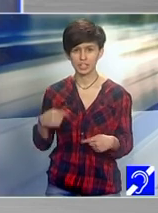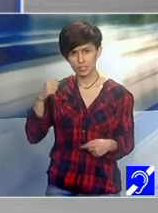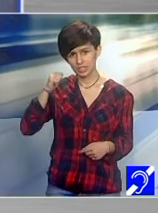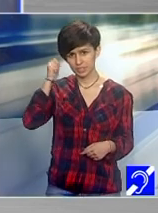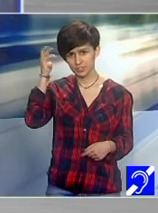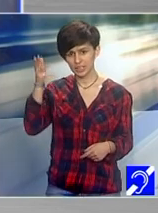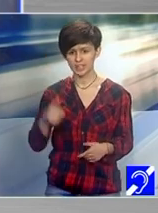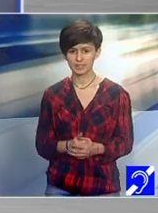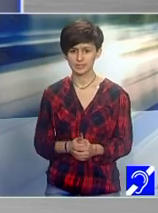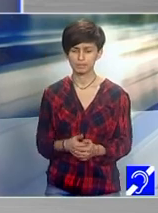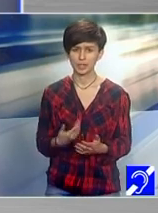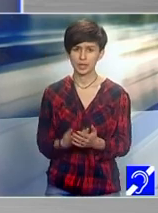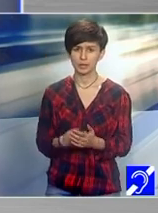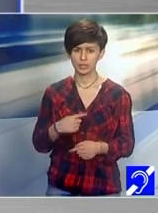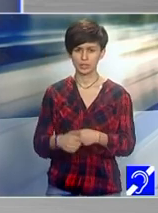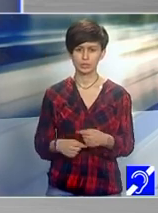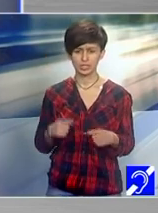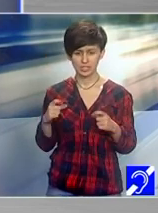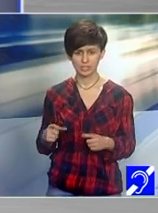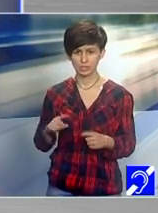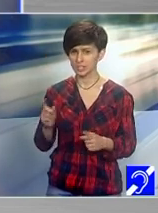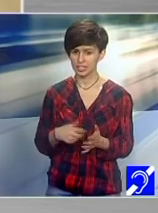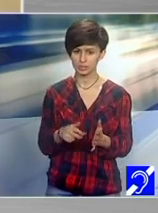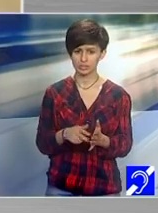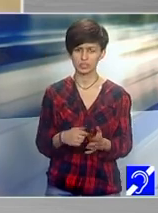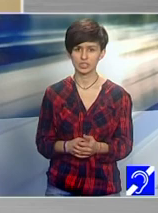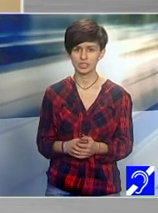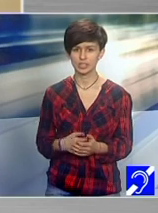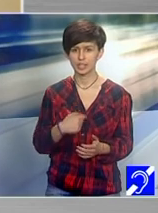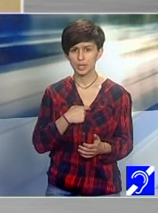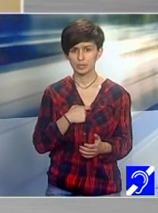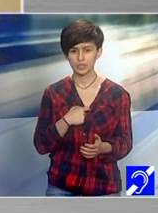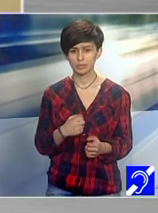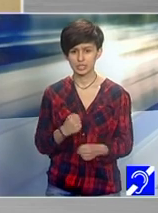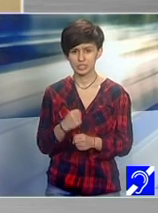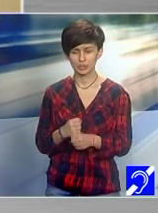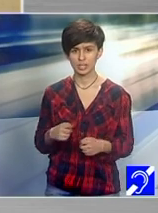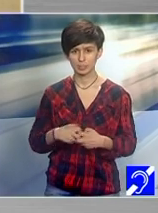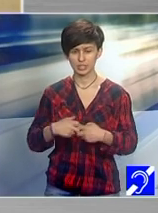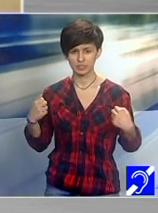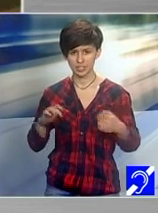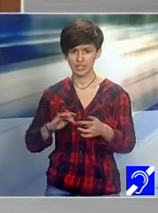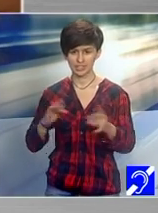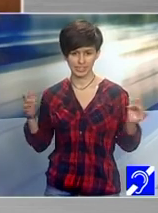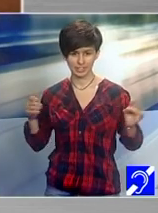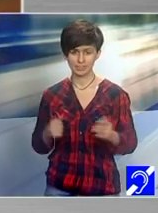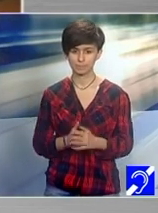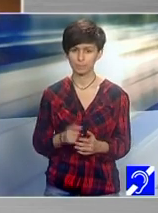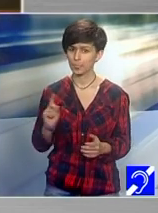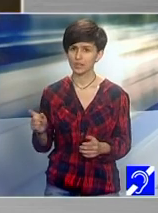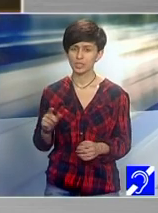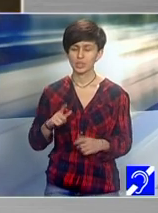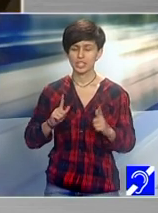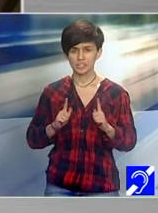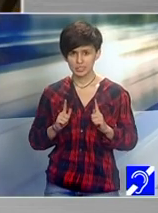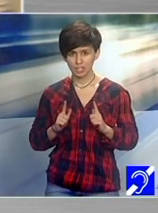nu funcționează, se poate reveni la sistemul offline. Pacientul nu trebuie să aștepte cu orele dacă sistemul nu funcționează, nu trebuie